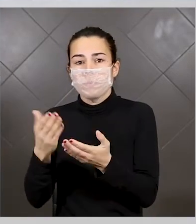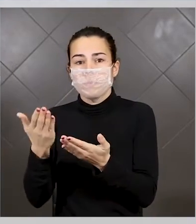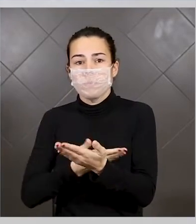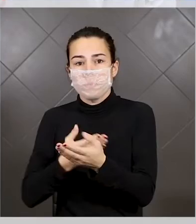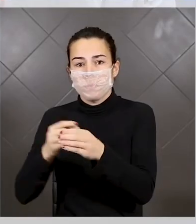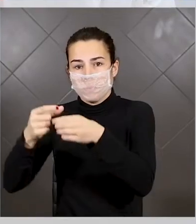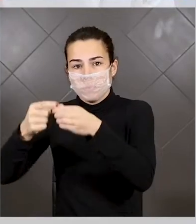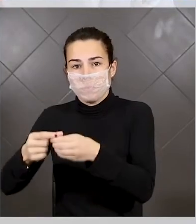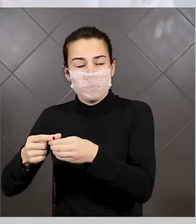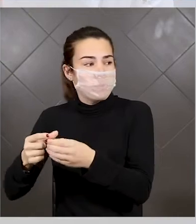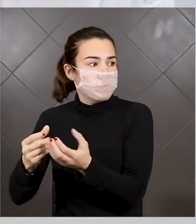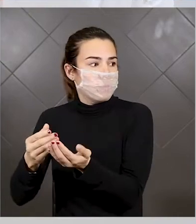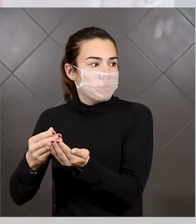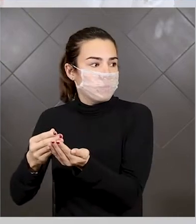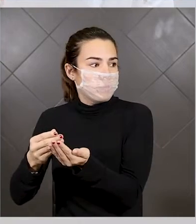a que toqui la vorera.